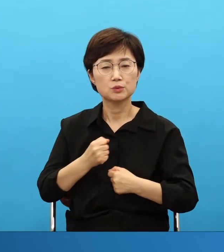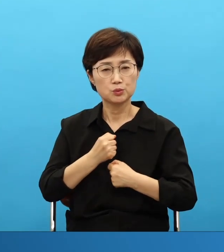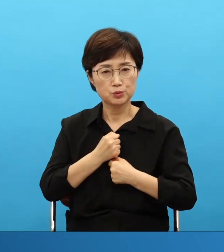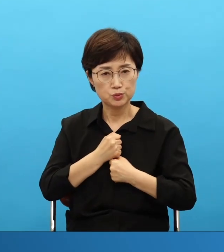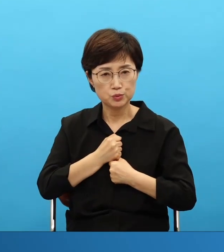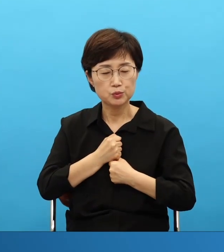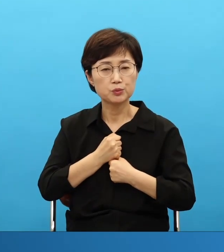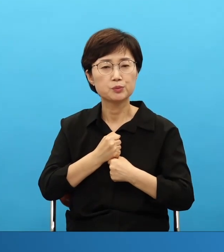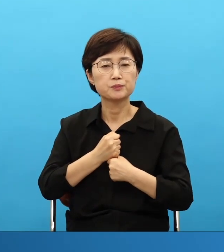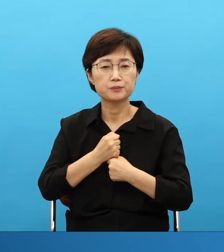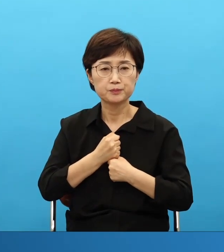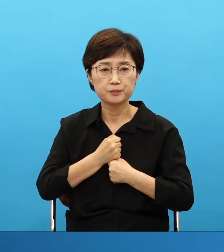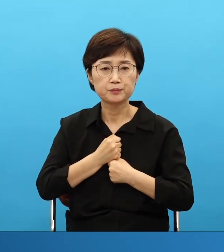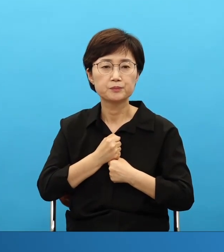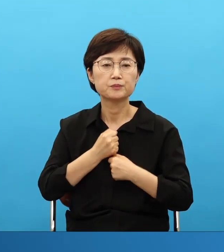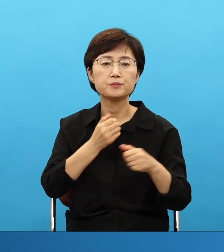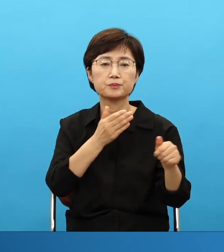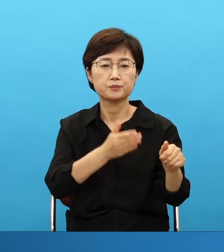사랑을